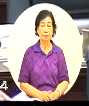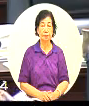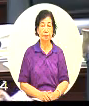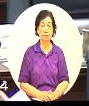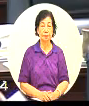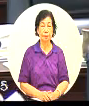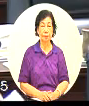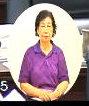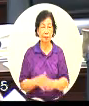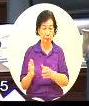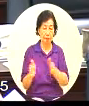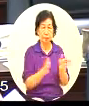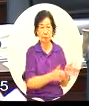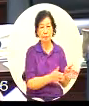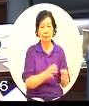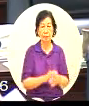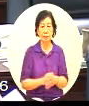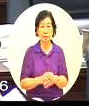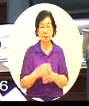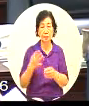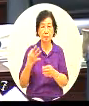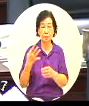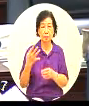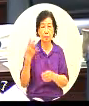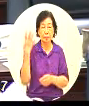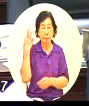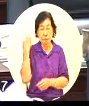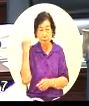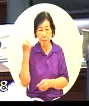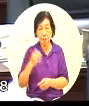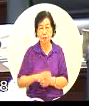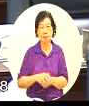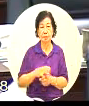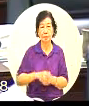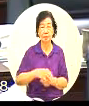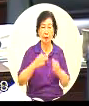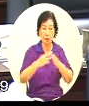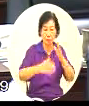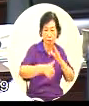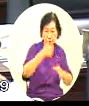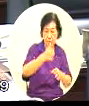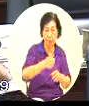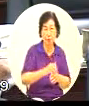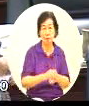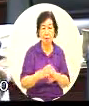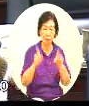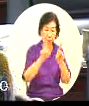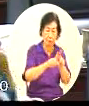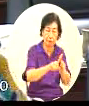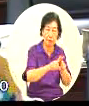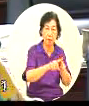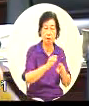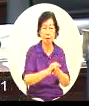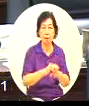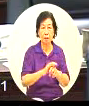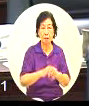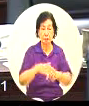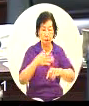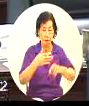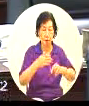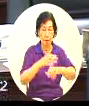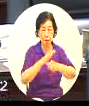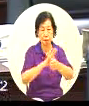这第一关，第二日啦，我甲市长陪市长去看咱这个爱河源头。